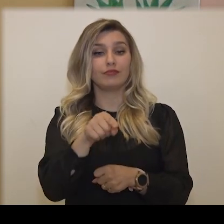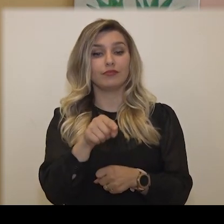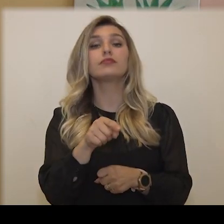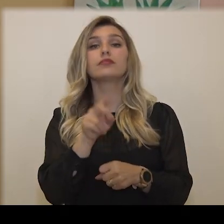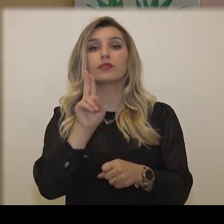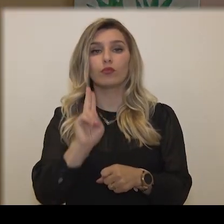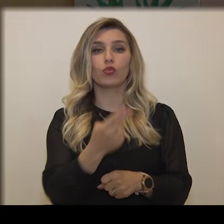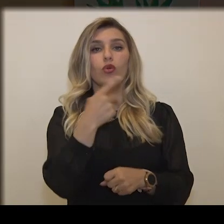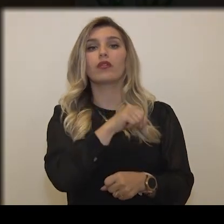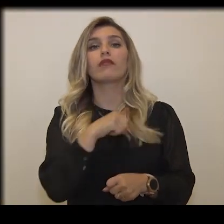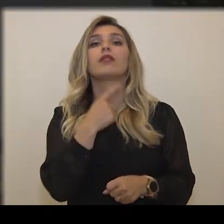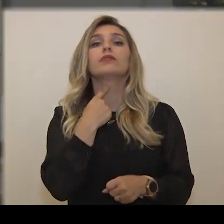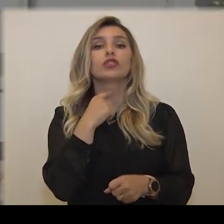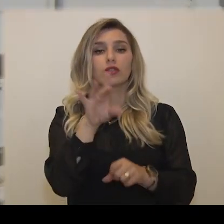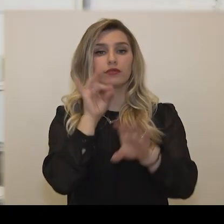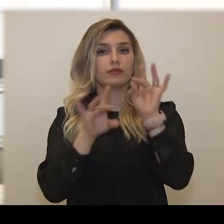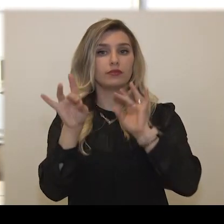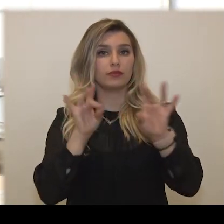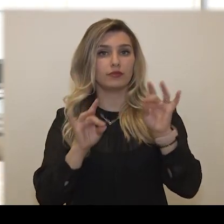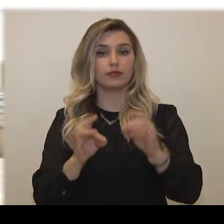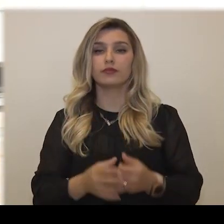profesionin të cilin e ka zgjedhur.